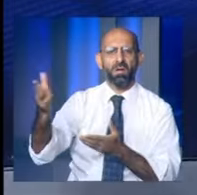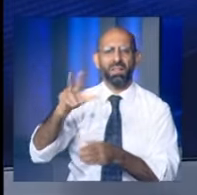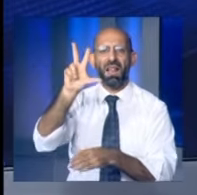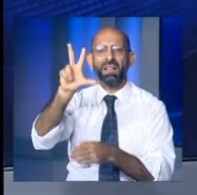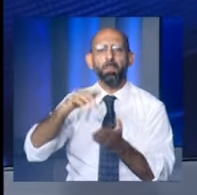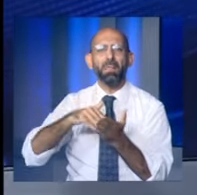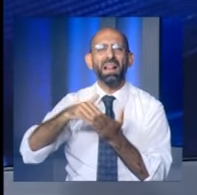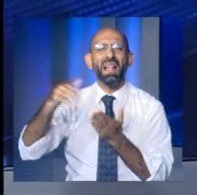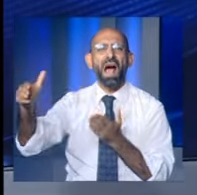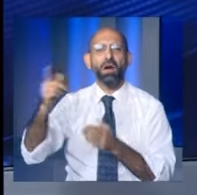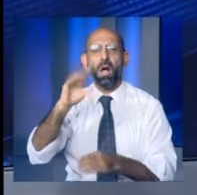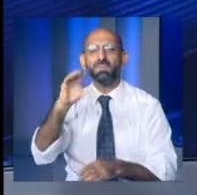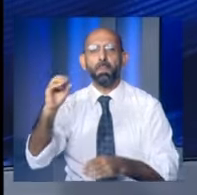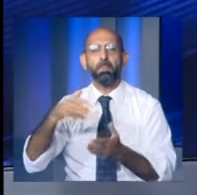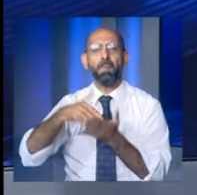عن